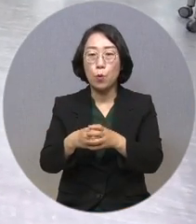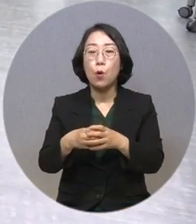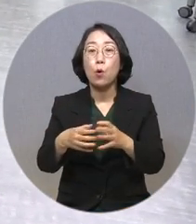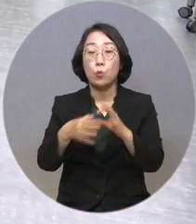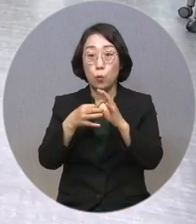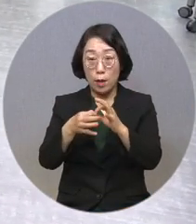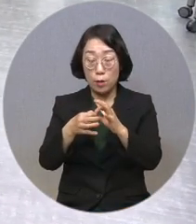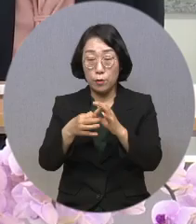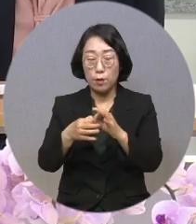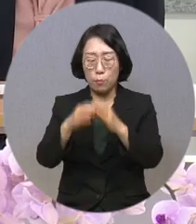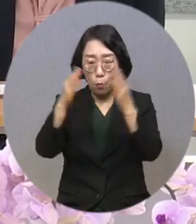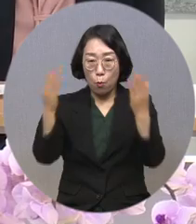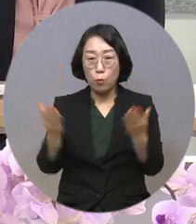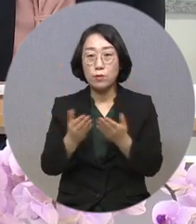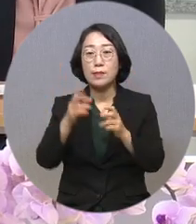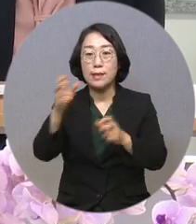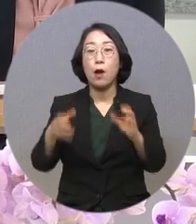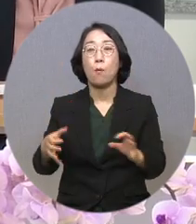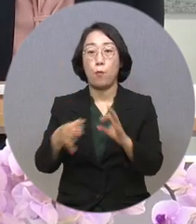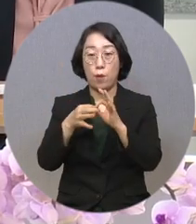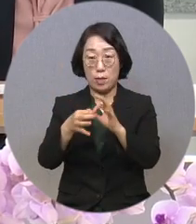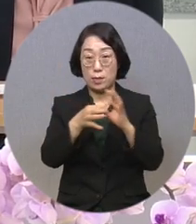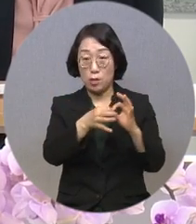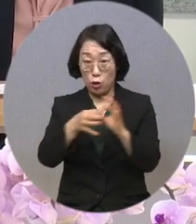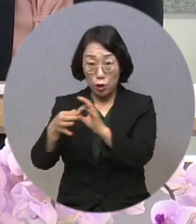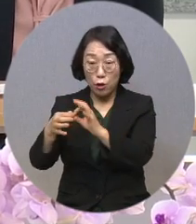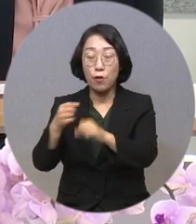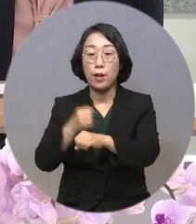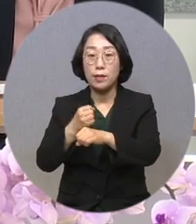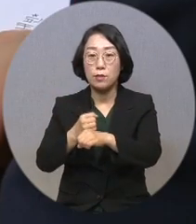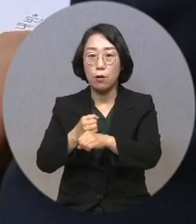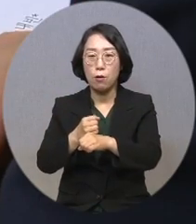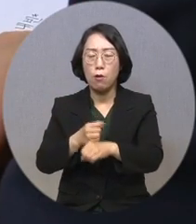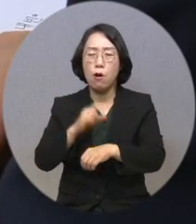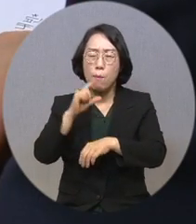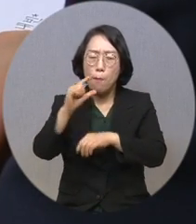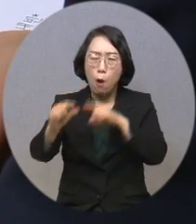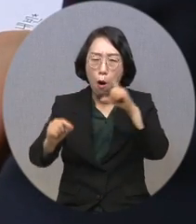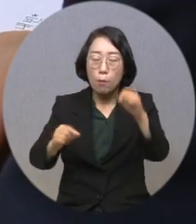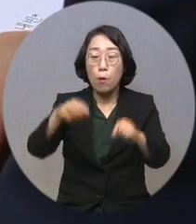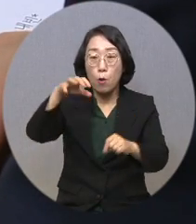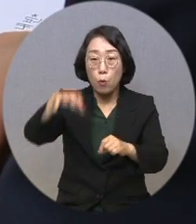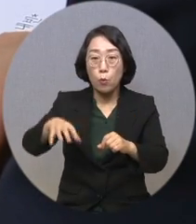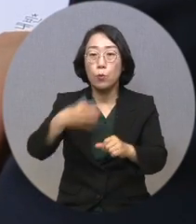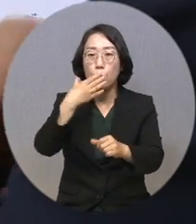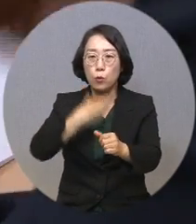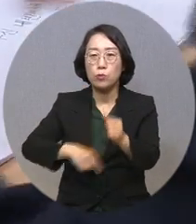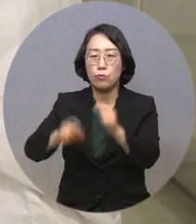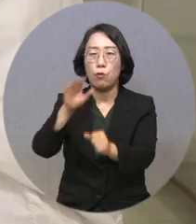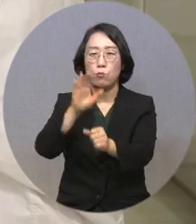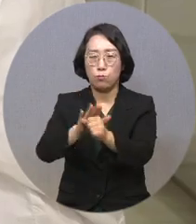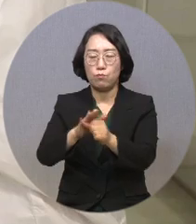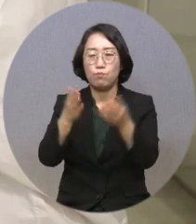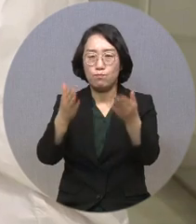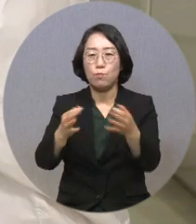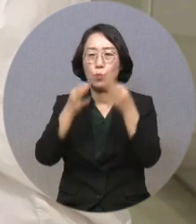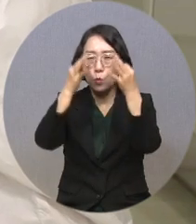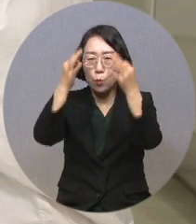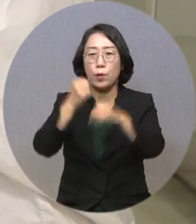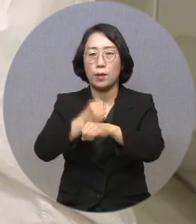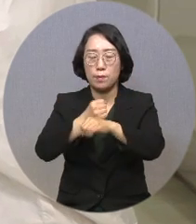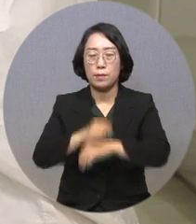돌봄 사업과 연계를 통해 접근성이 낮고 사회 서비스가 취약한 섬 지역 복지도 강화하기로 했습니다.